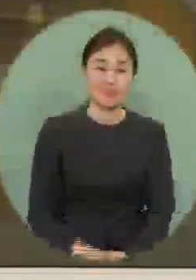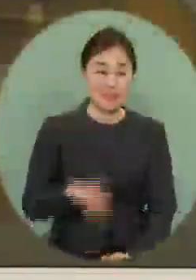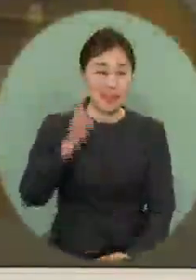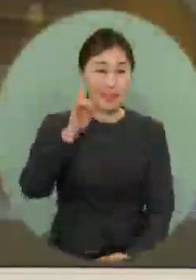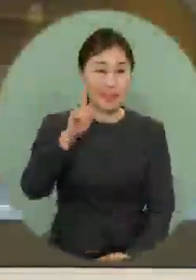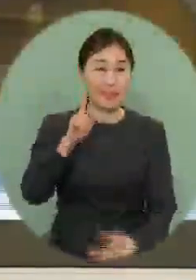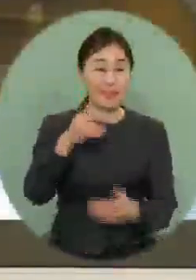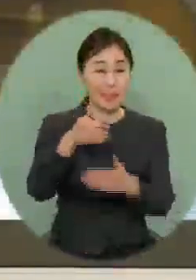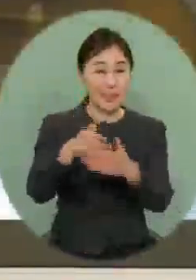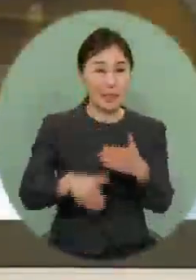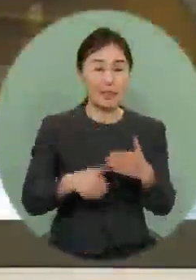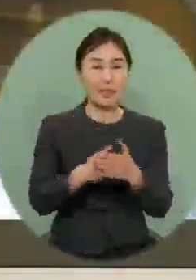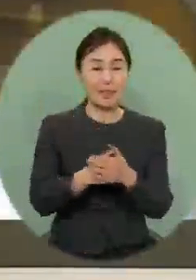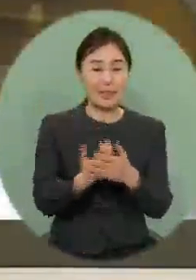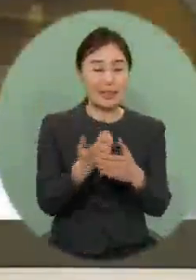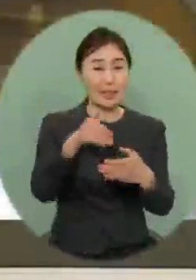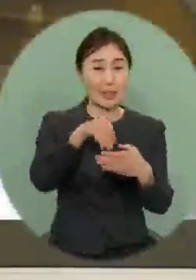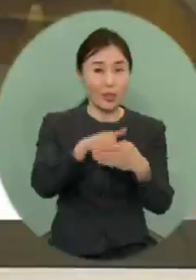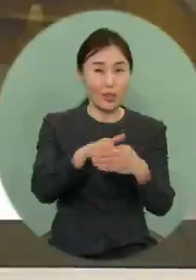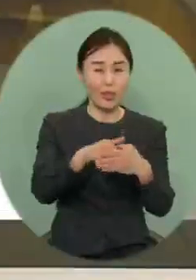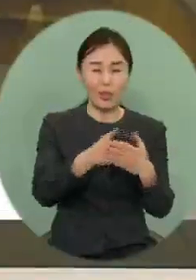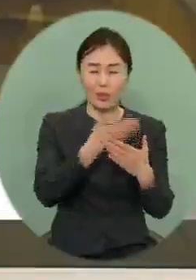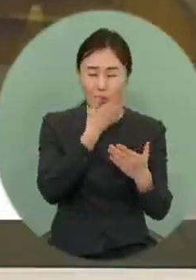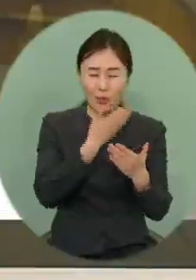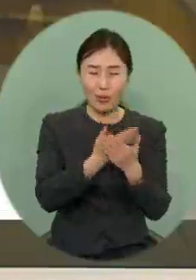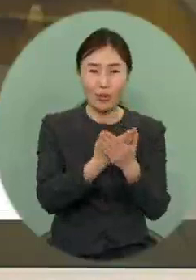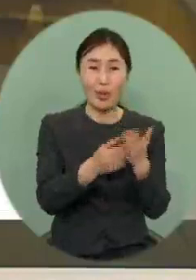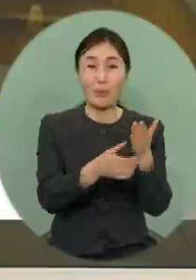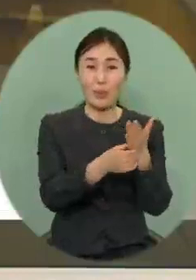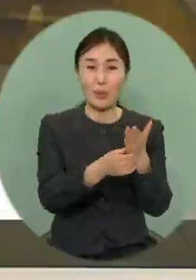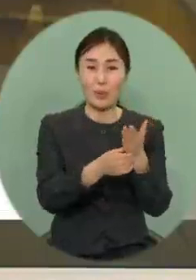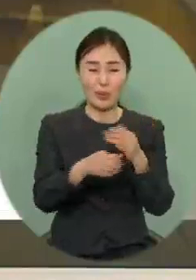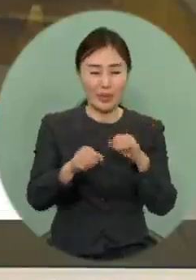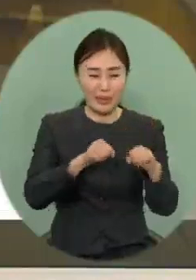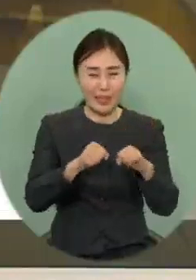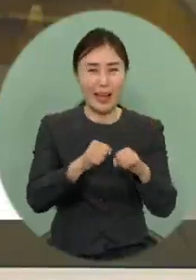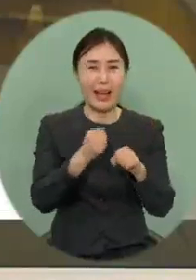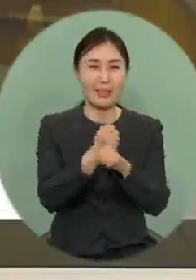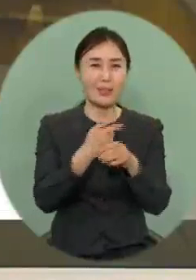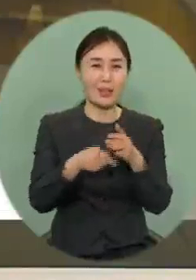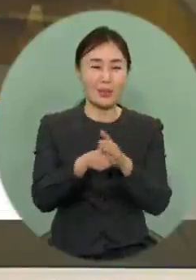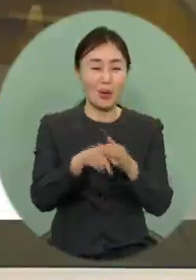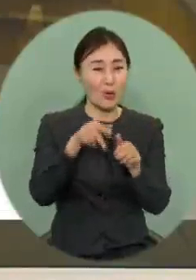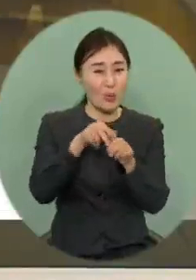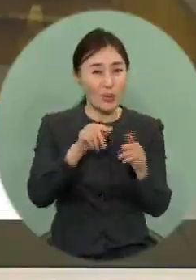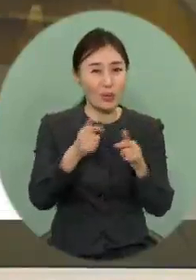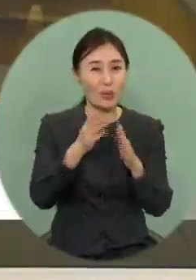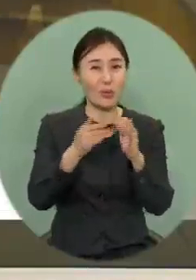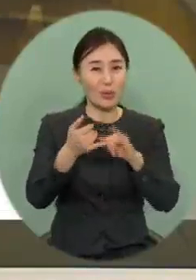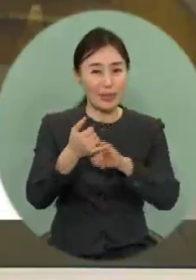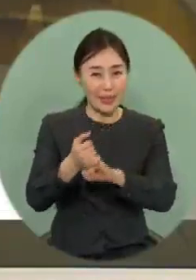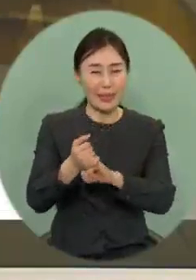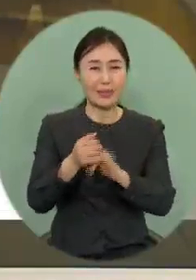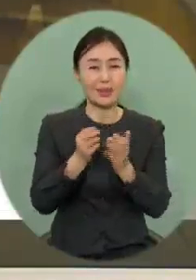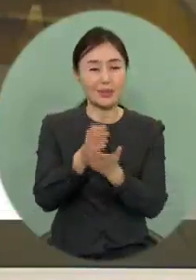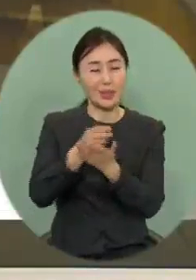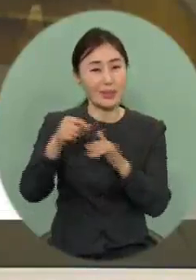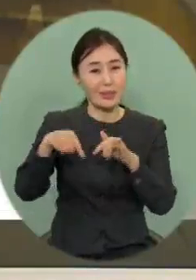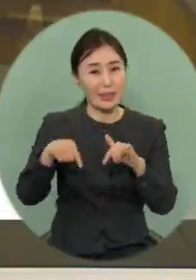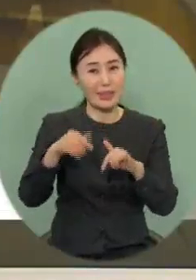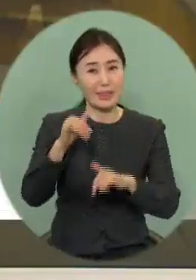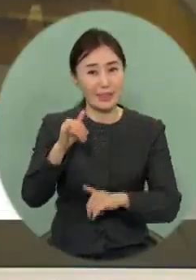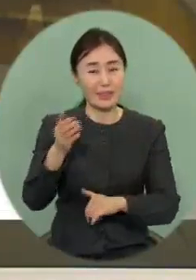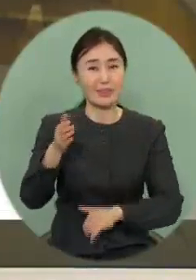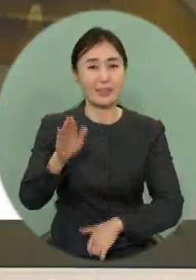내일로 다가온 사전 투표를 앞두고 소중한 한표를 행사하기 위해 후보들의 공약과 정책에 눈길이 가는데요이 후보들의